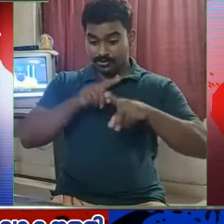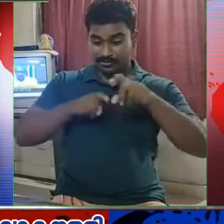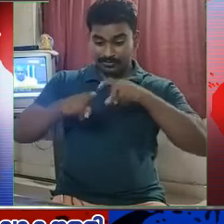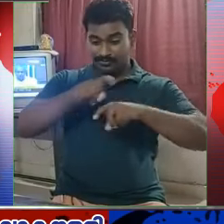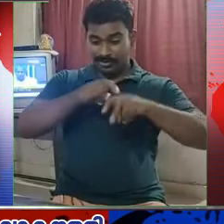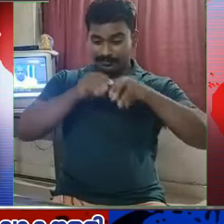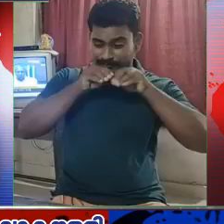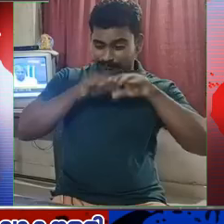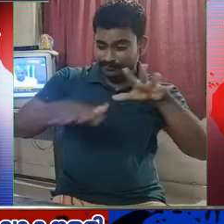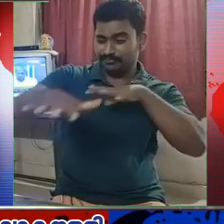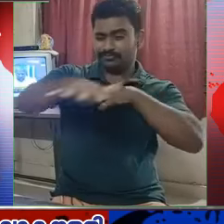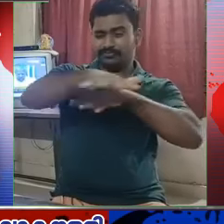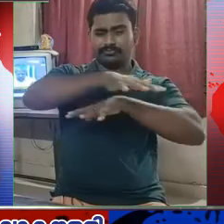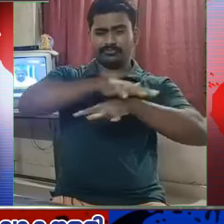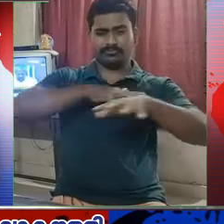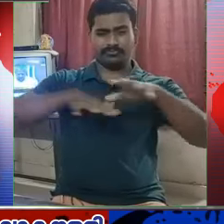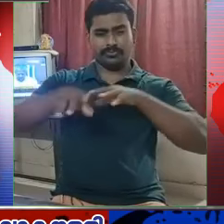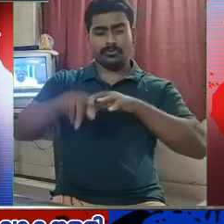മരണസംഖ്യ